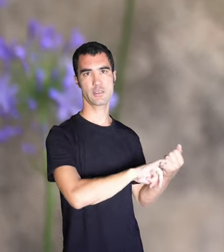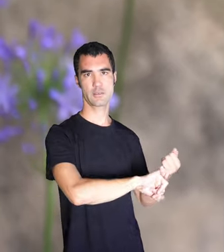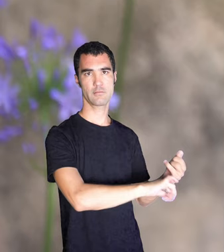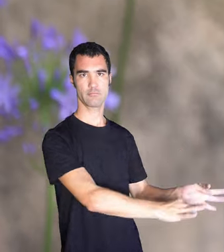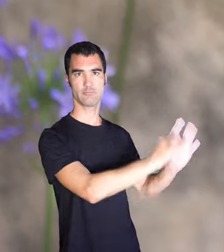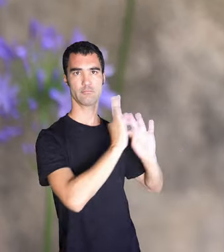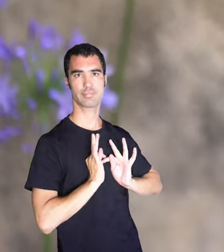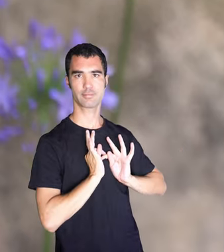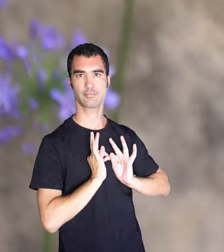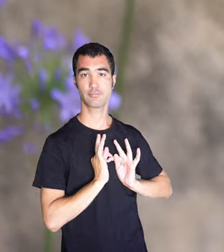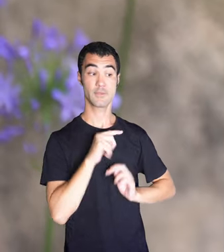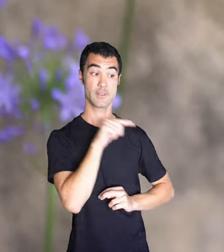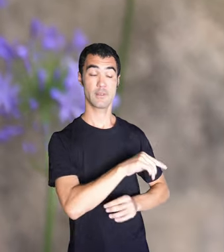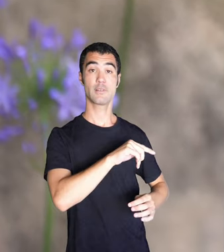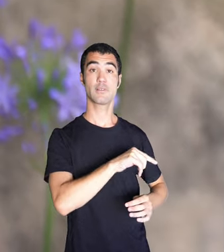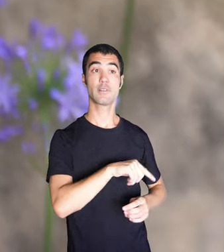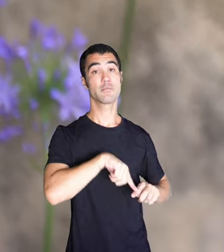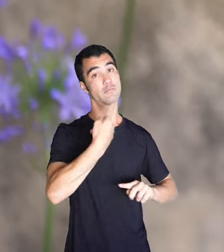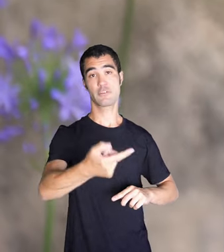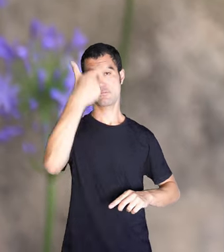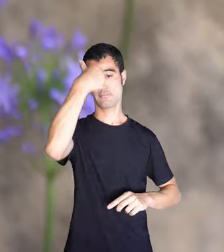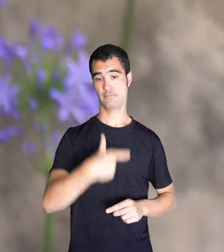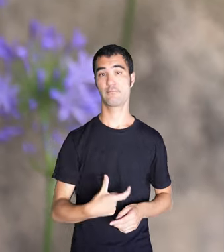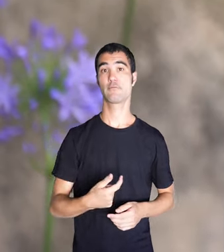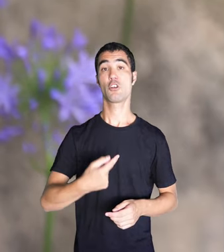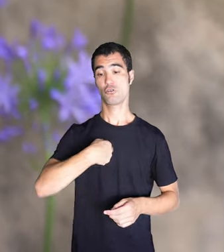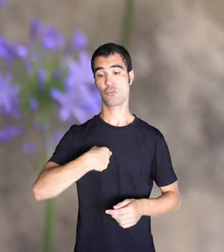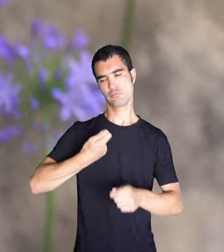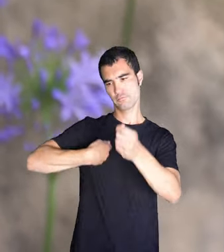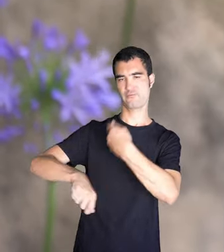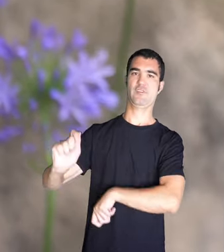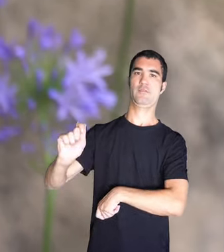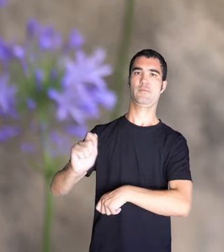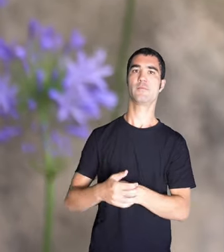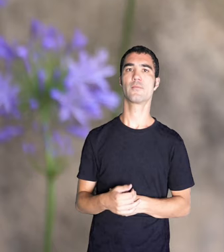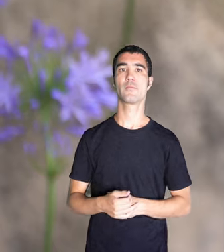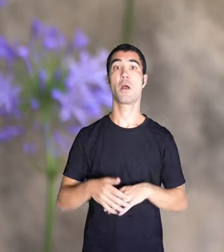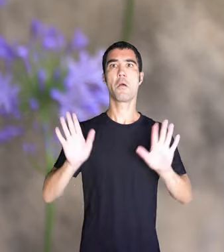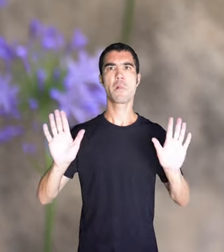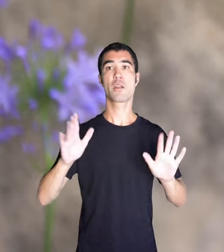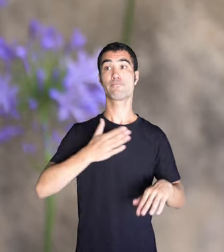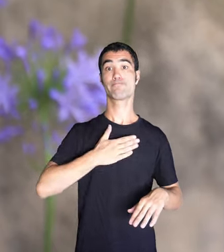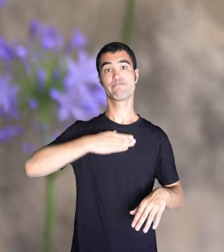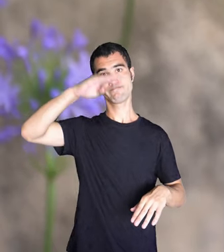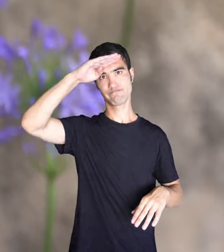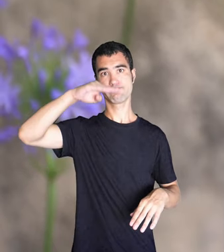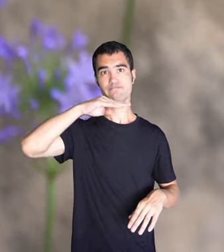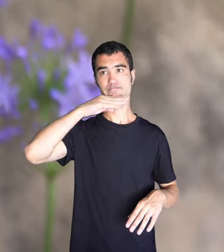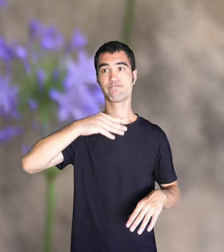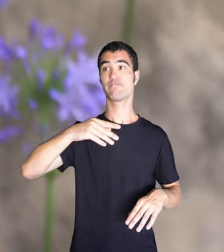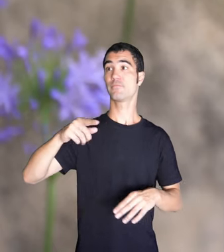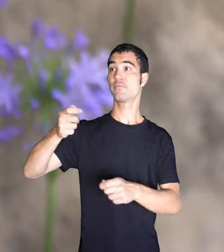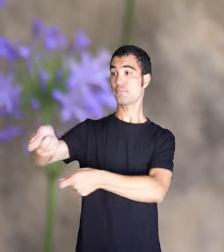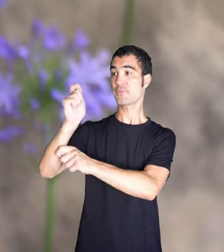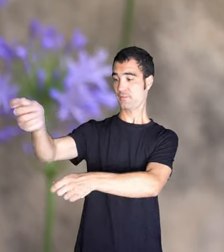Ella se va casar i vaig quedar jo, i llavors el vaig vendre jo. Però Me pareix que per mon pare ja no em vaig vendre